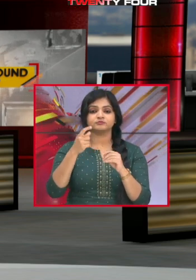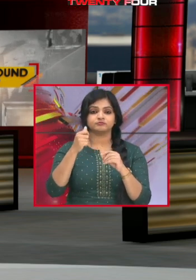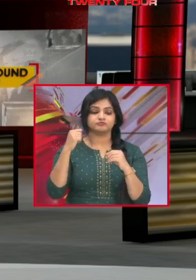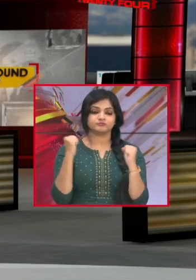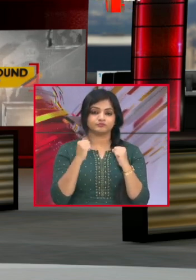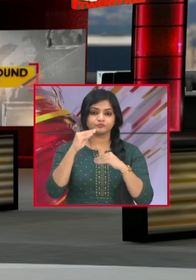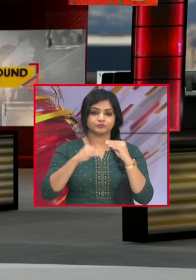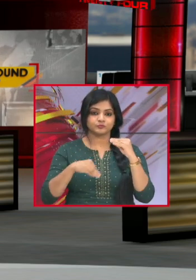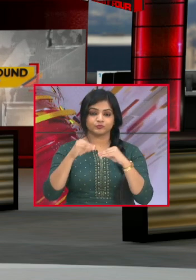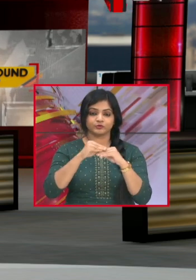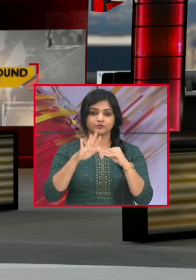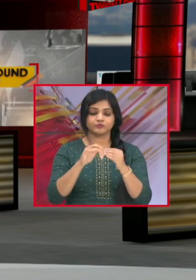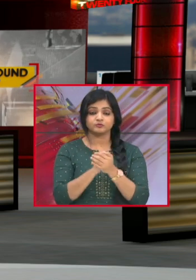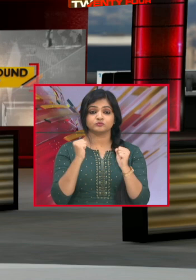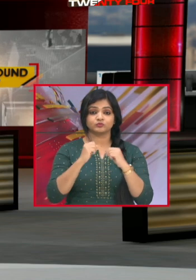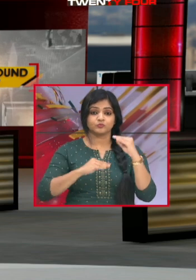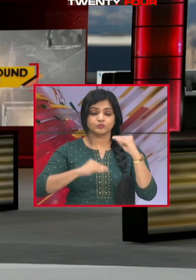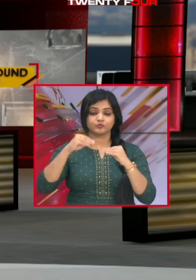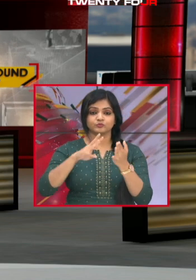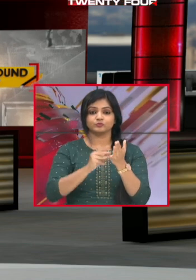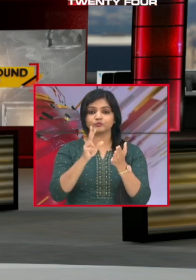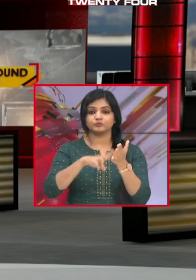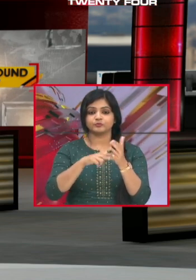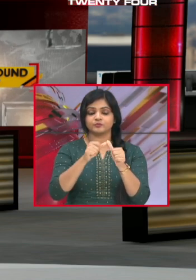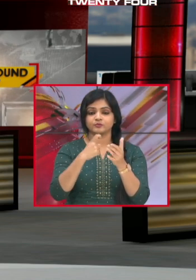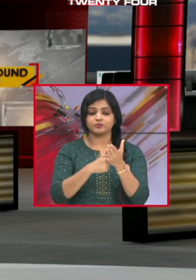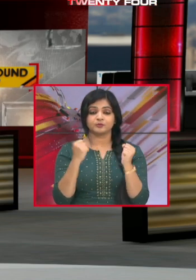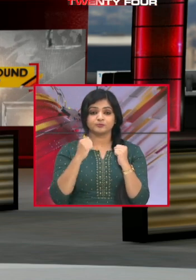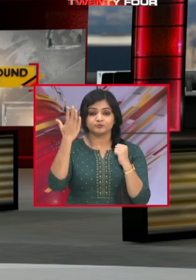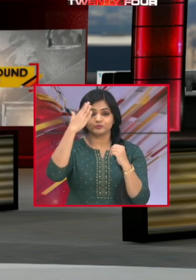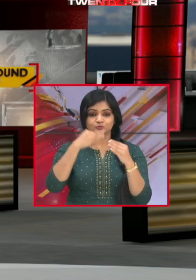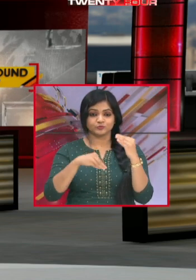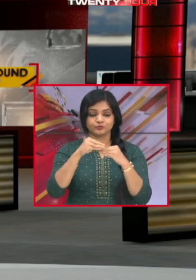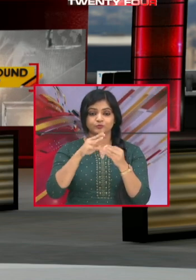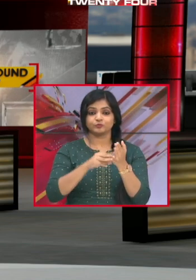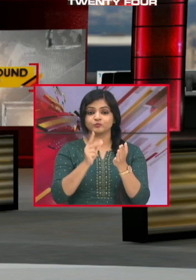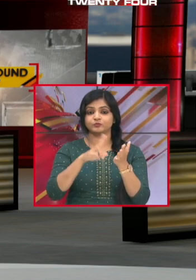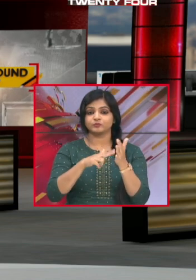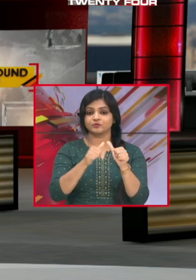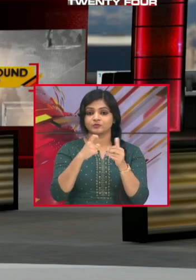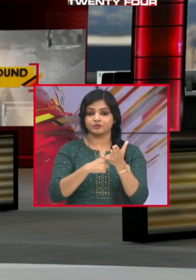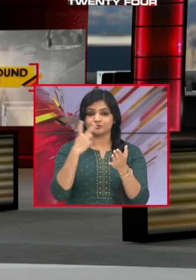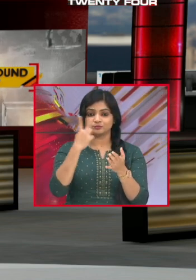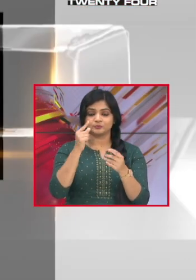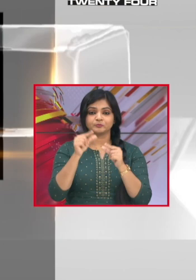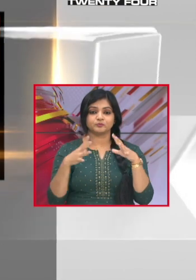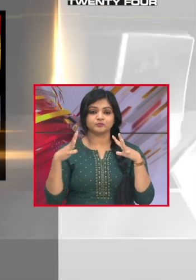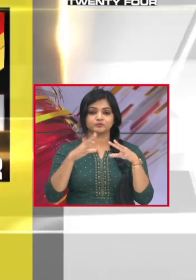വട്ടവട തുടങ്ങിയ സ്ഥലങ്ങളിലാണ് അതിശൈത്യം അനുഭവപ്പെടുന്നത്. മഞ്ഞു പുതച്ച് തണുത്തുറഞ്ഞ മൂന്നാറിലേക്ക് സഞ്ചാരികളുടെ ഒഴുക്കാണ്.